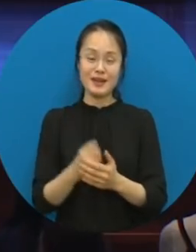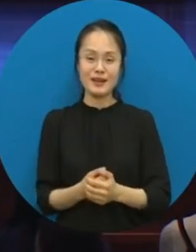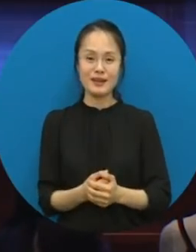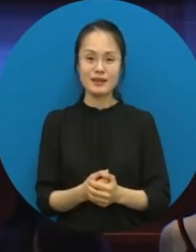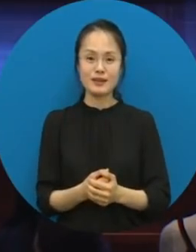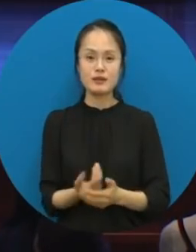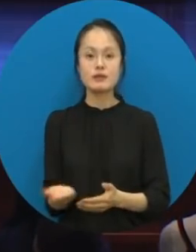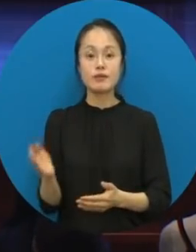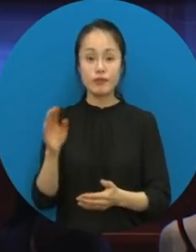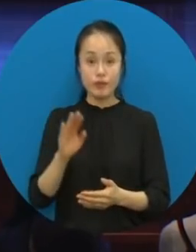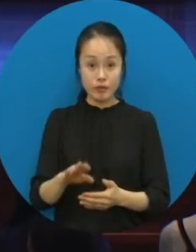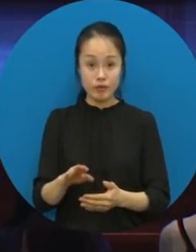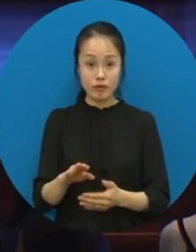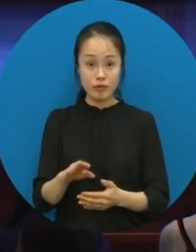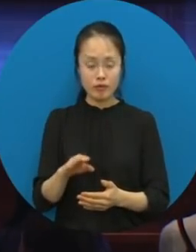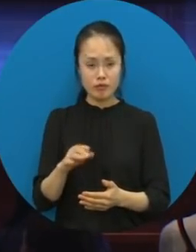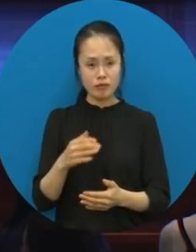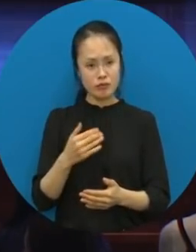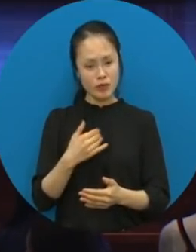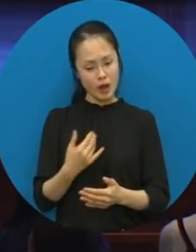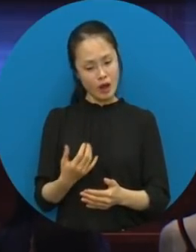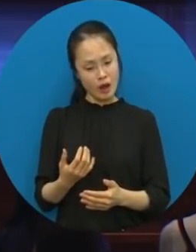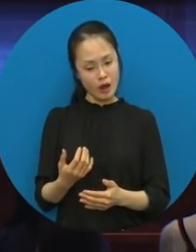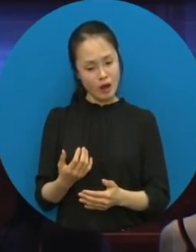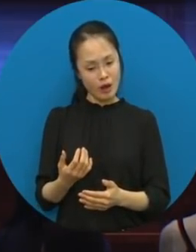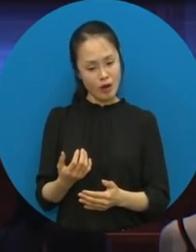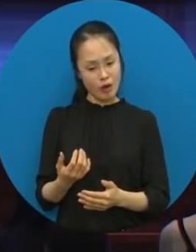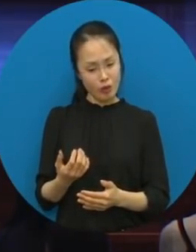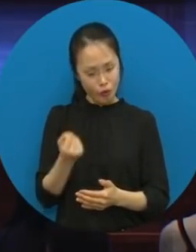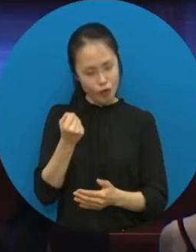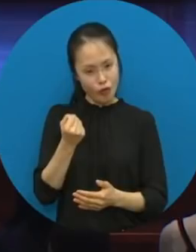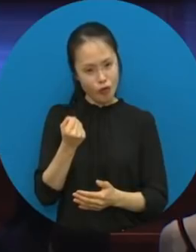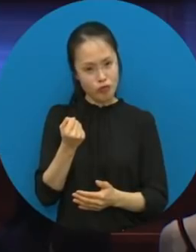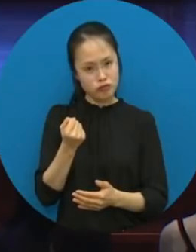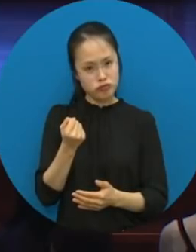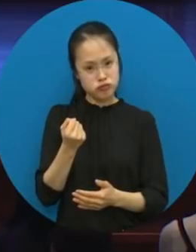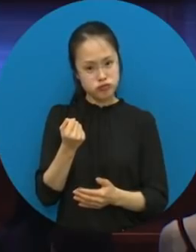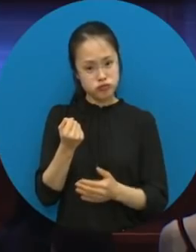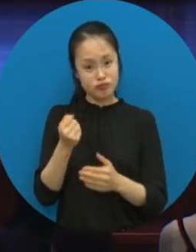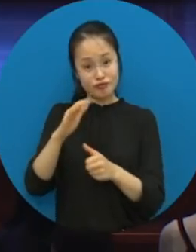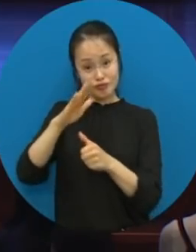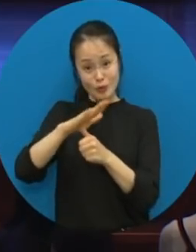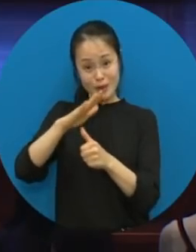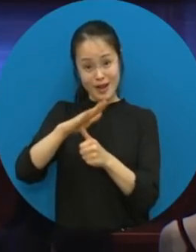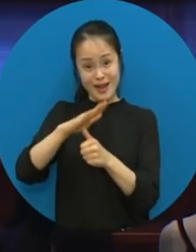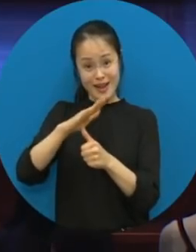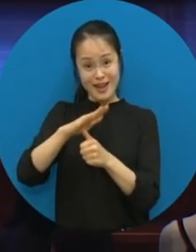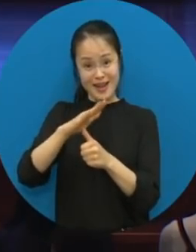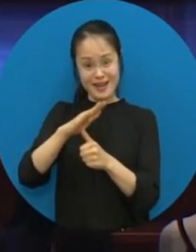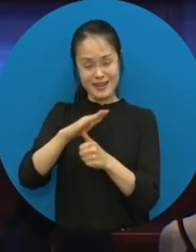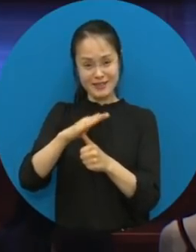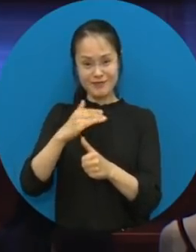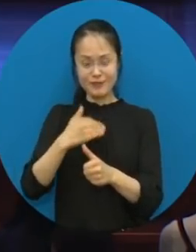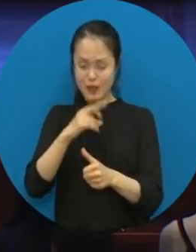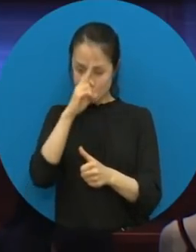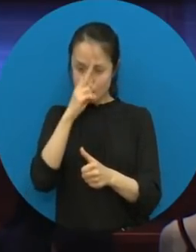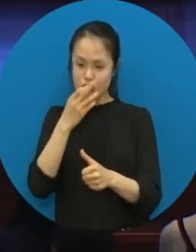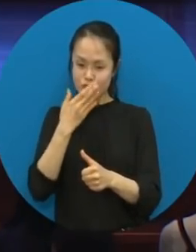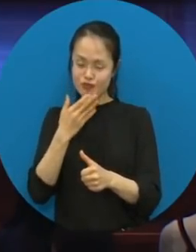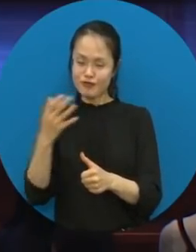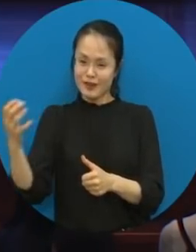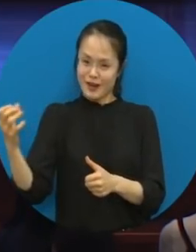근데 그것을 본인 것도 아닌 애가 갖고 온 것을 제아 중에 하나가 얼른 잡아다가 예수님에게 이거밖에 없다고